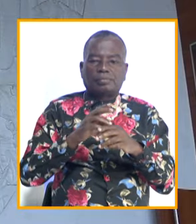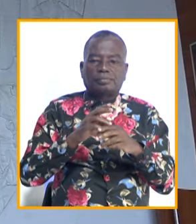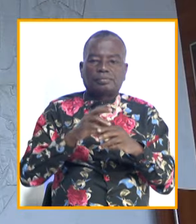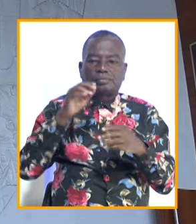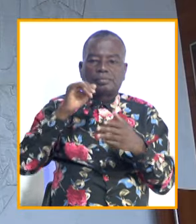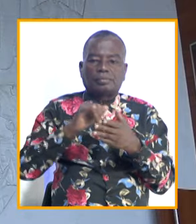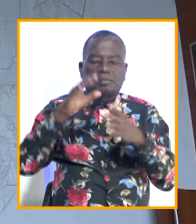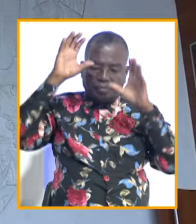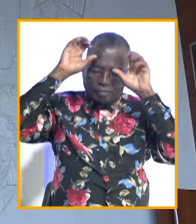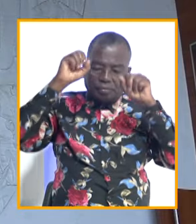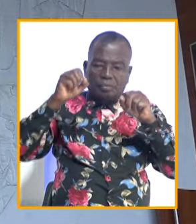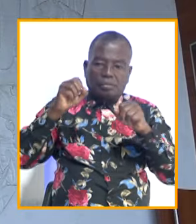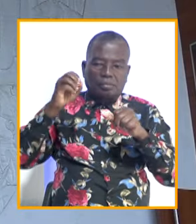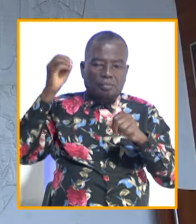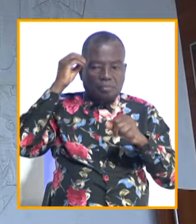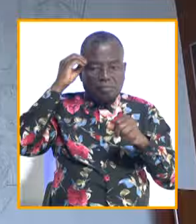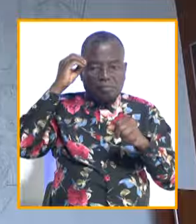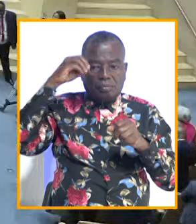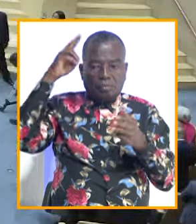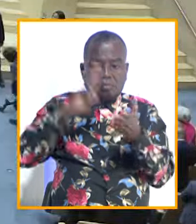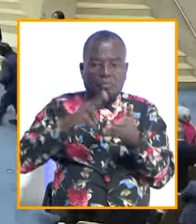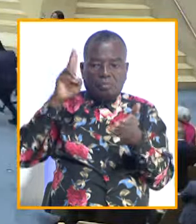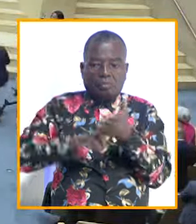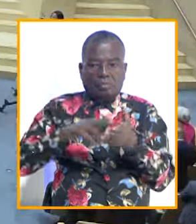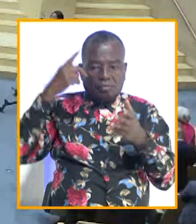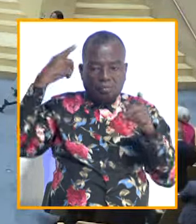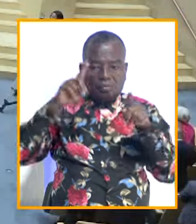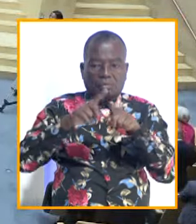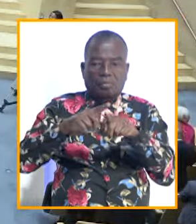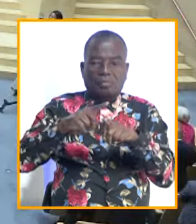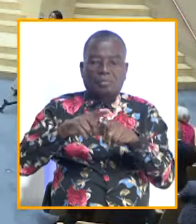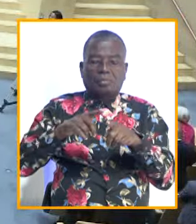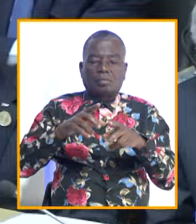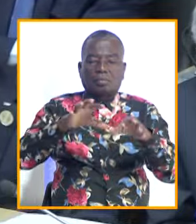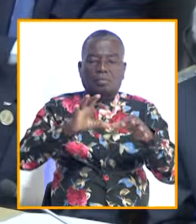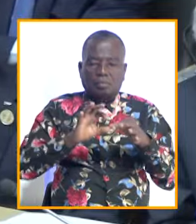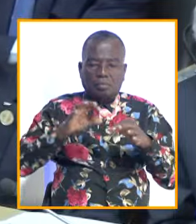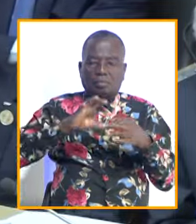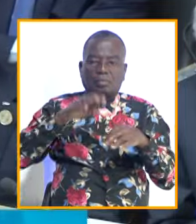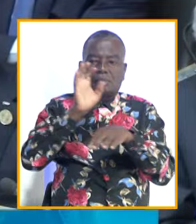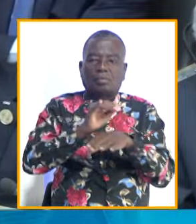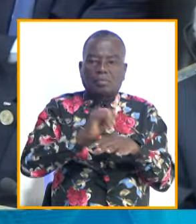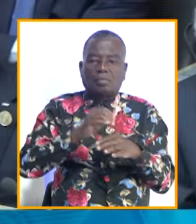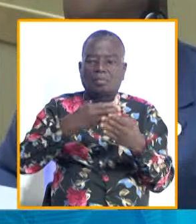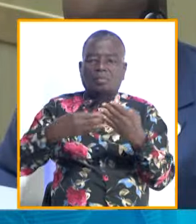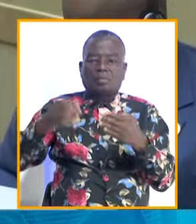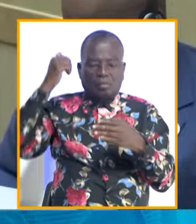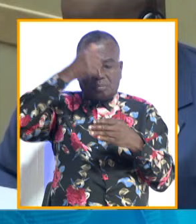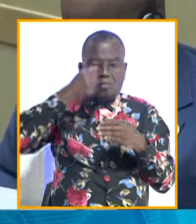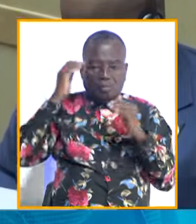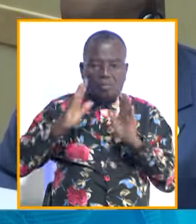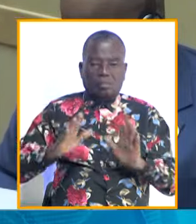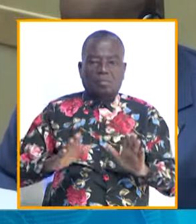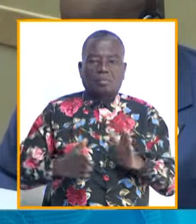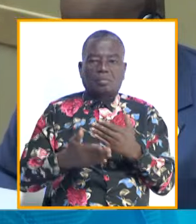le président Alassane Ouattara a paraphé le protocole d'accord notifiant l'adhésion de la Côte d'Ivoire au mécanisme africain